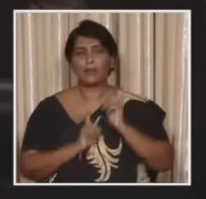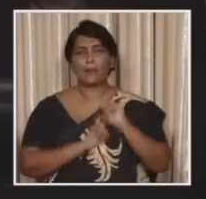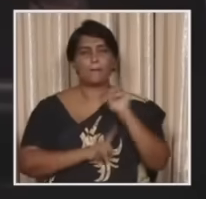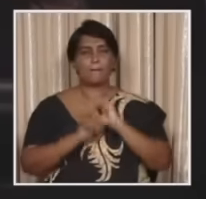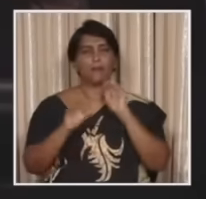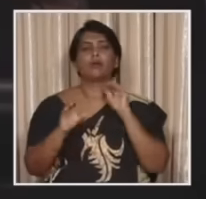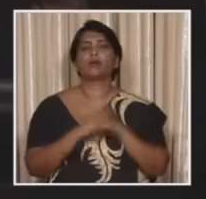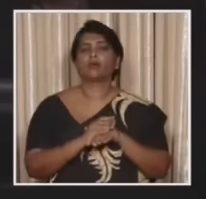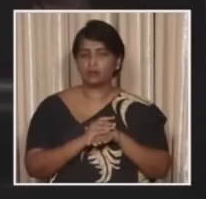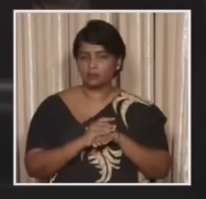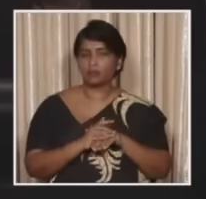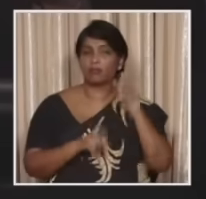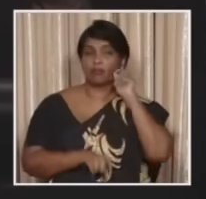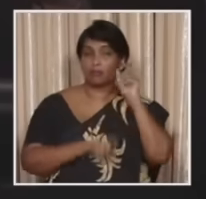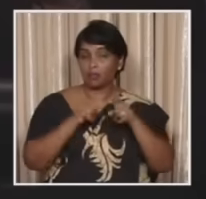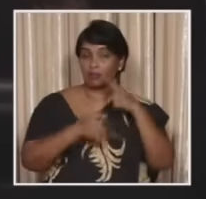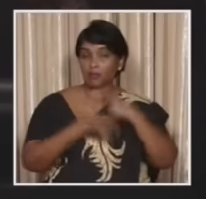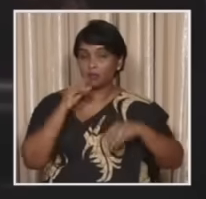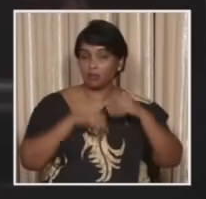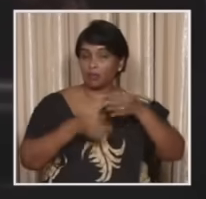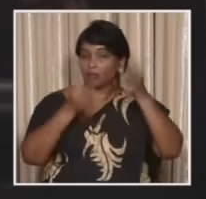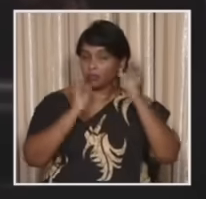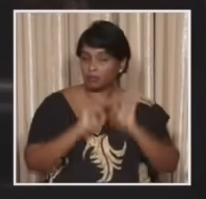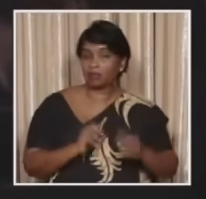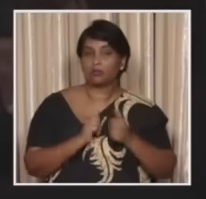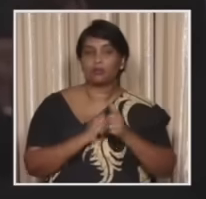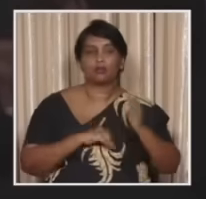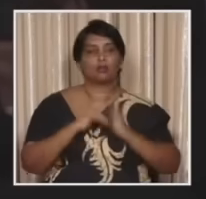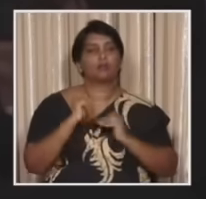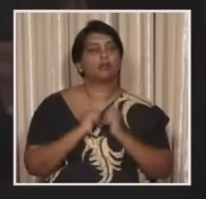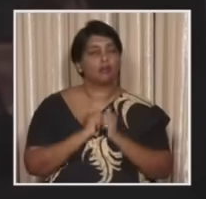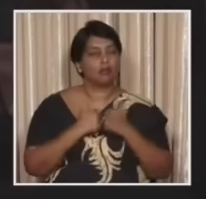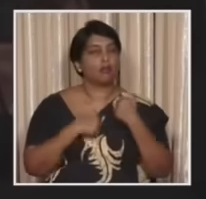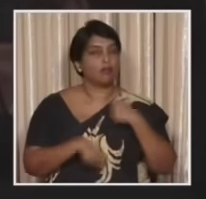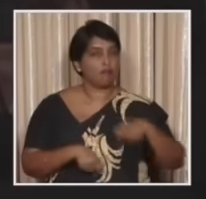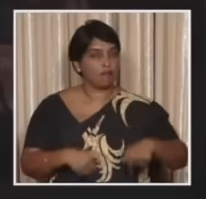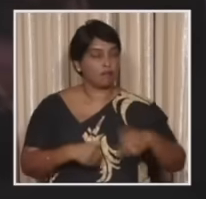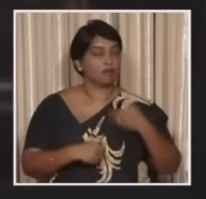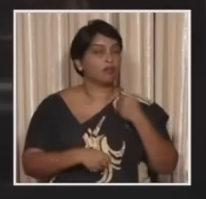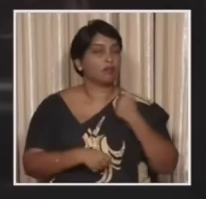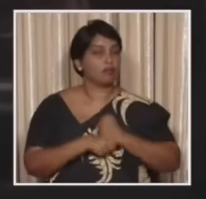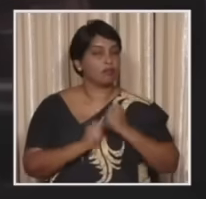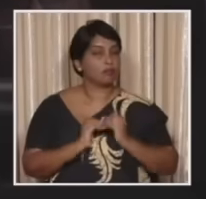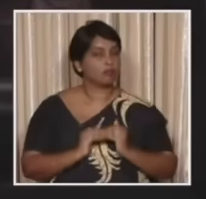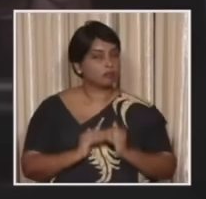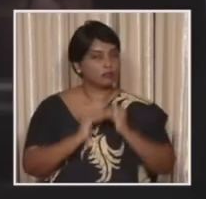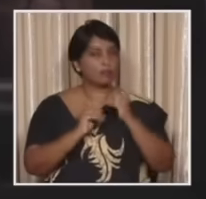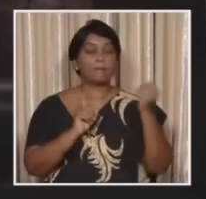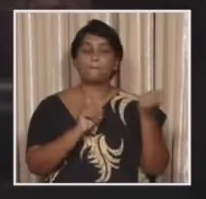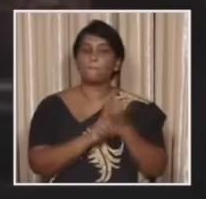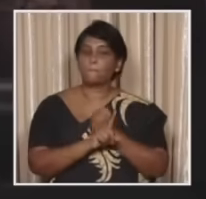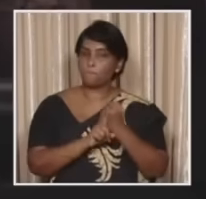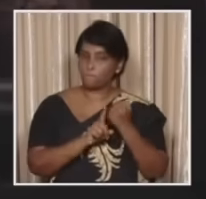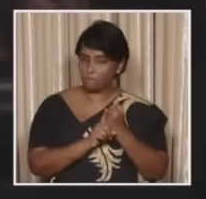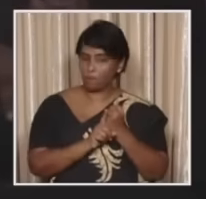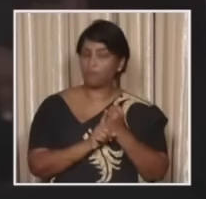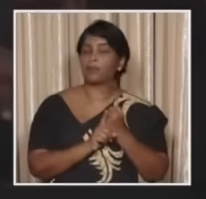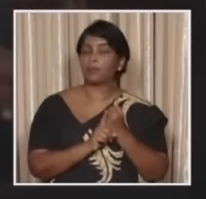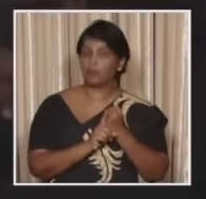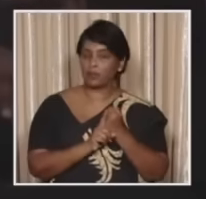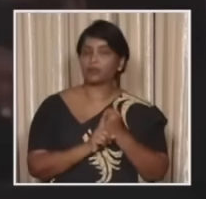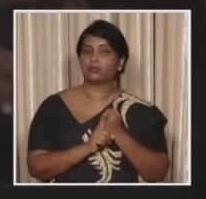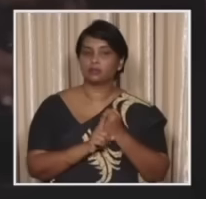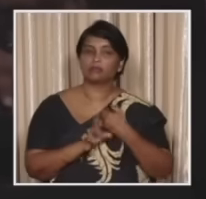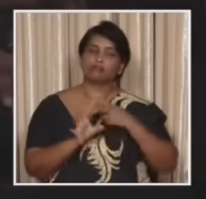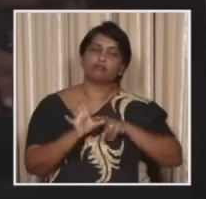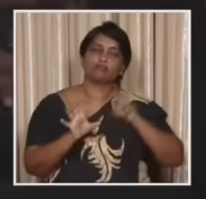පාර්ලිමේන්තුව තුළ ඒ ජනවරම නිවැරදිව අවශ්‍ය වැඩපිළිවෙල වර්තමාන ආණ්ඩුව තුළින් ගොඩනැගිය යුතු කියන බලපෑමත් එක පැත්තකින් මේ